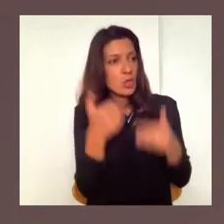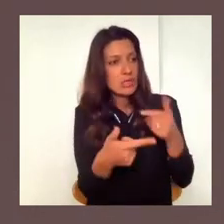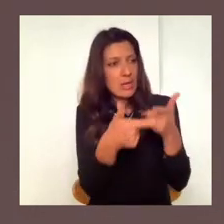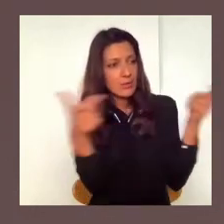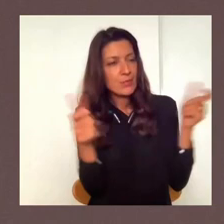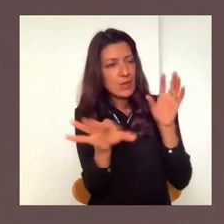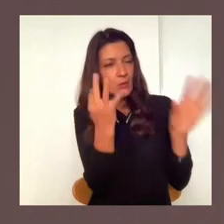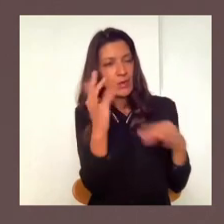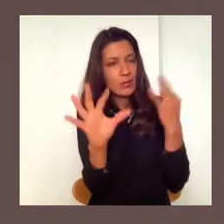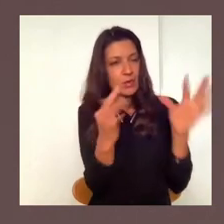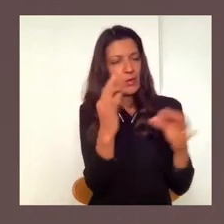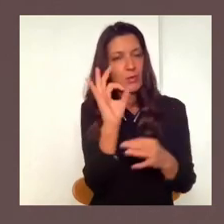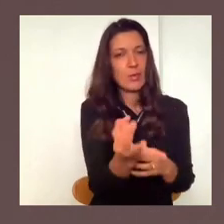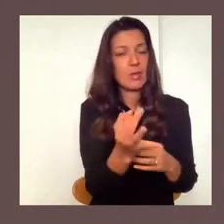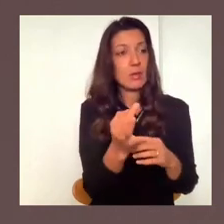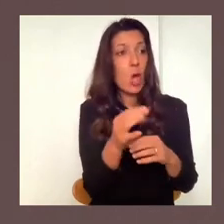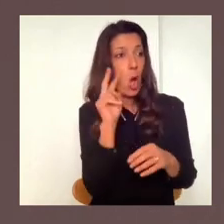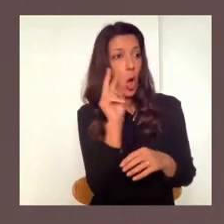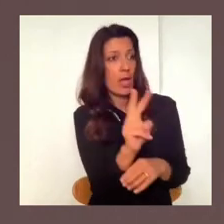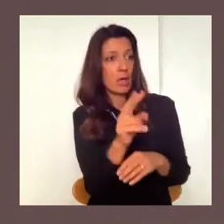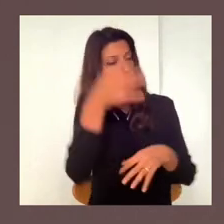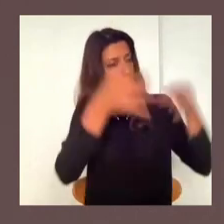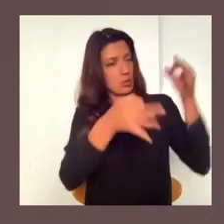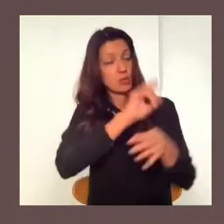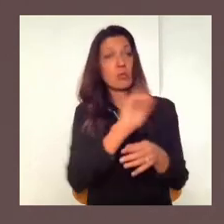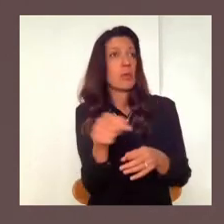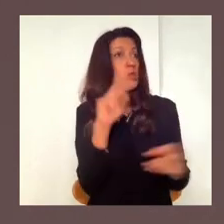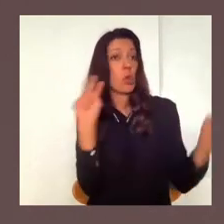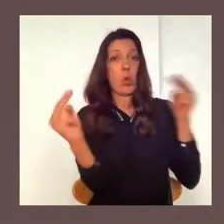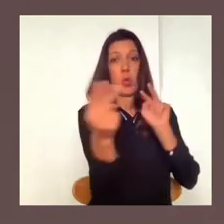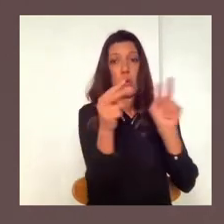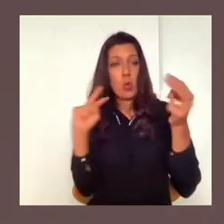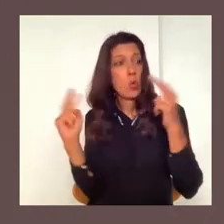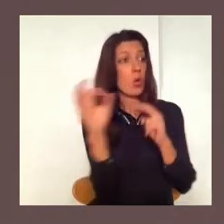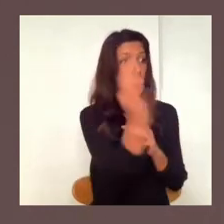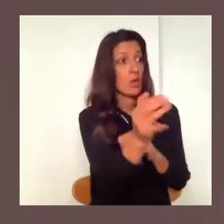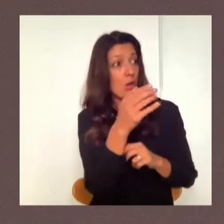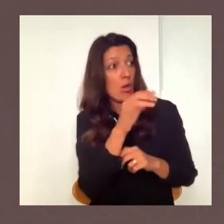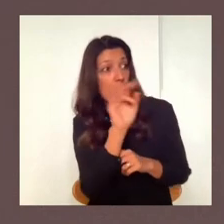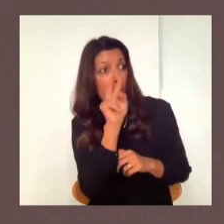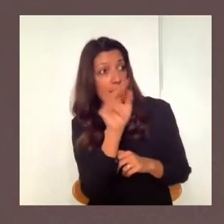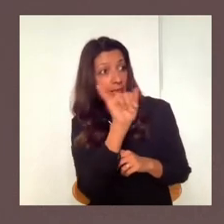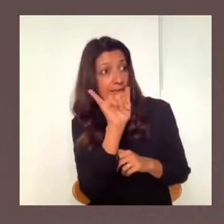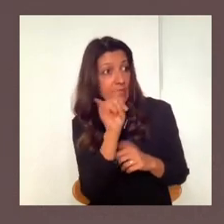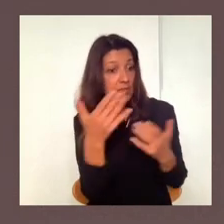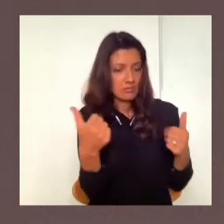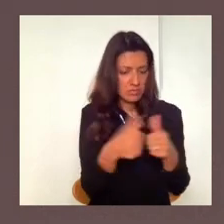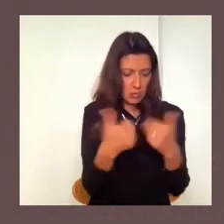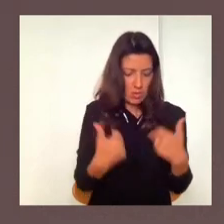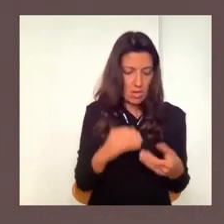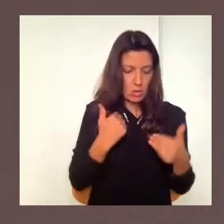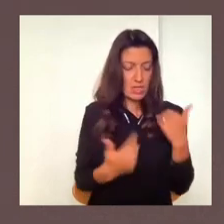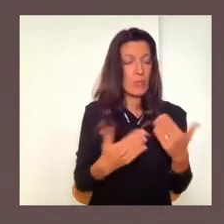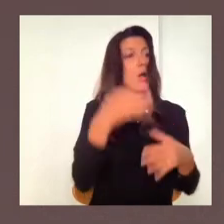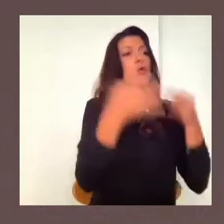regarde, mais on ne juge pas. Bien sûr qu'on regarde, on se regarde entre nous, on regarde qui est qui a quoi, mais finalement, on ne se juge pas.